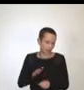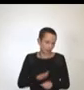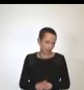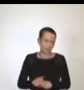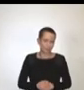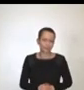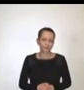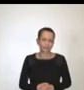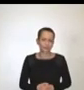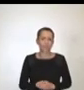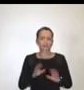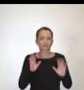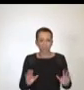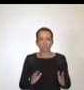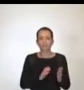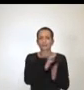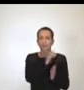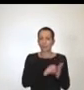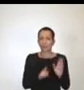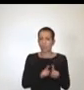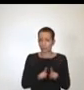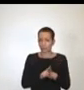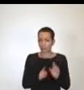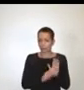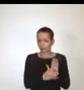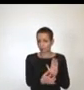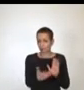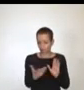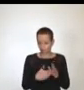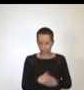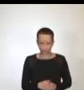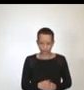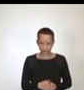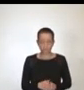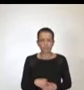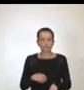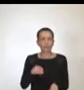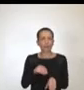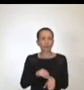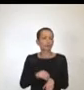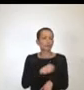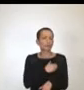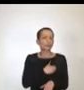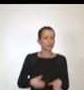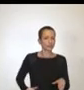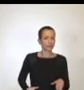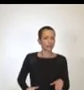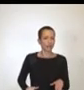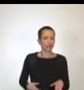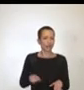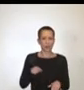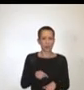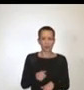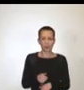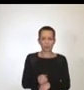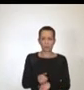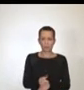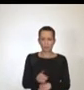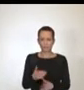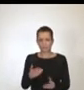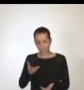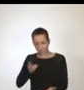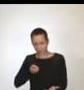Par ailleurs, le rapport pointe le fait que le conseil municipal a été